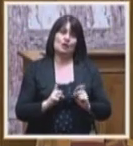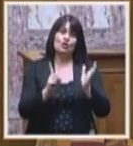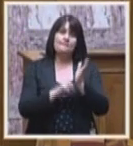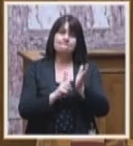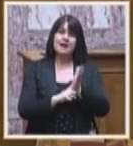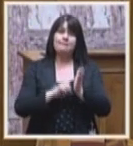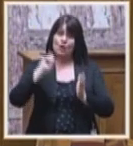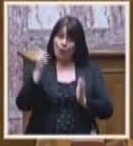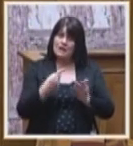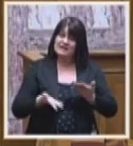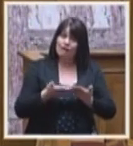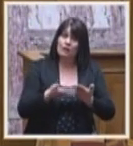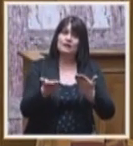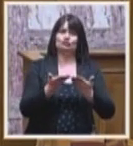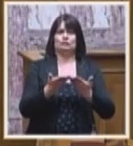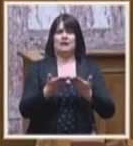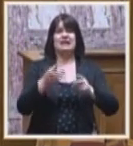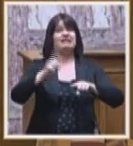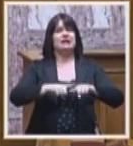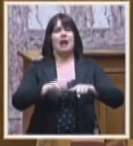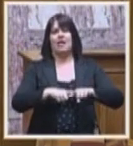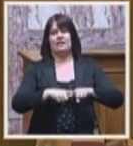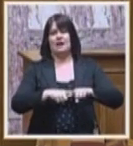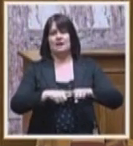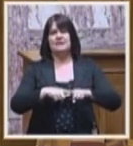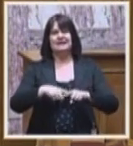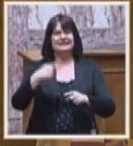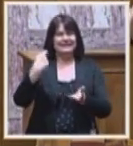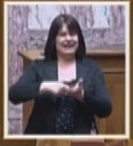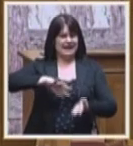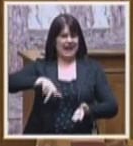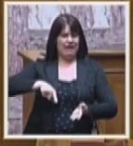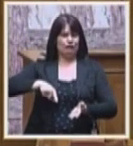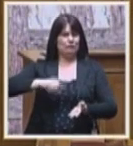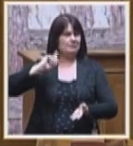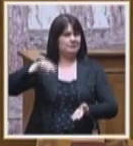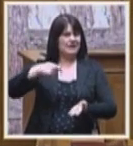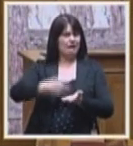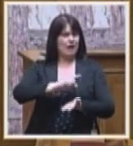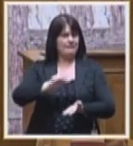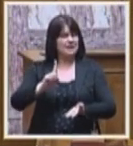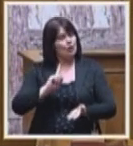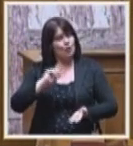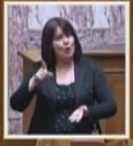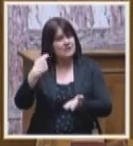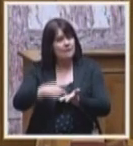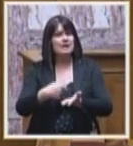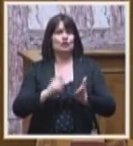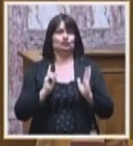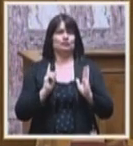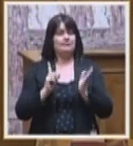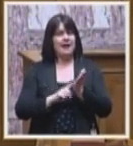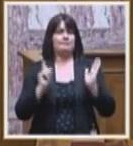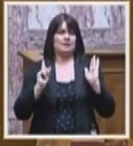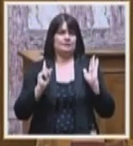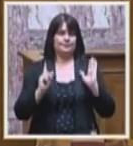να το υπηρετήσουμε. Πατριωτικό καθήκον να σταματήσουμε τη φοροδιαφυγή. Τότε θα είμαστε πιστικοί. Γι' αυτό η συνένεση έχει σημασία.